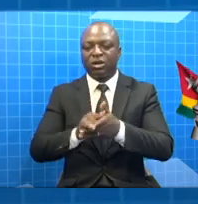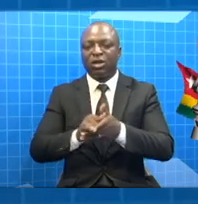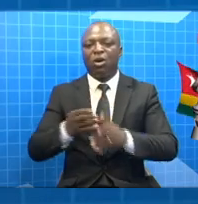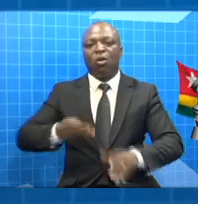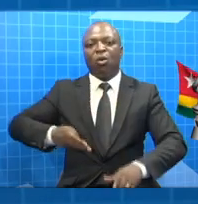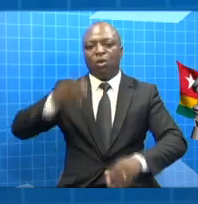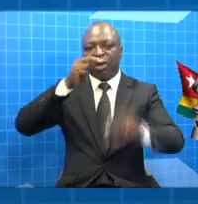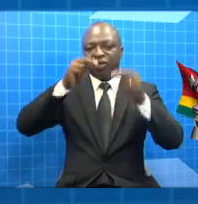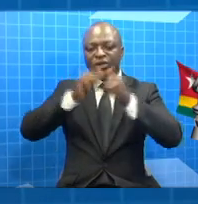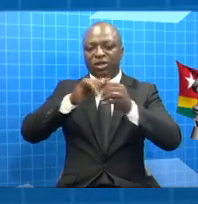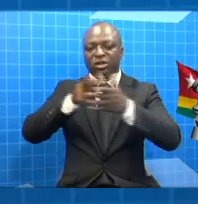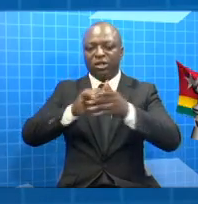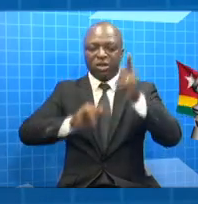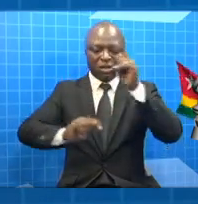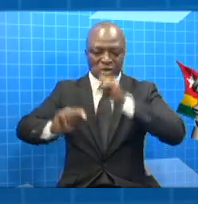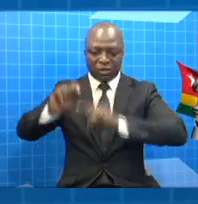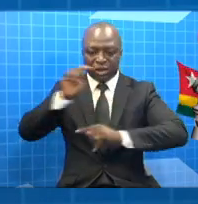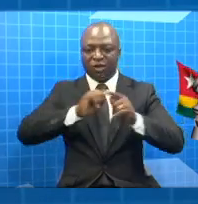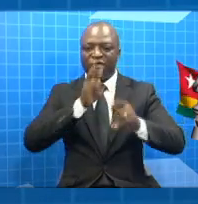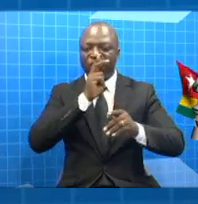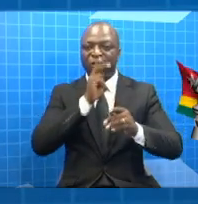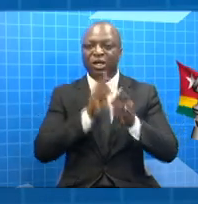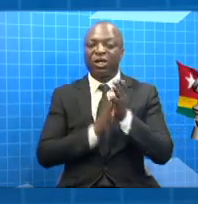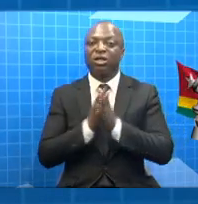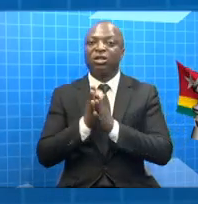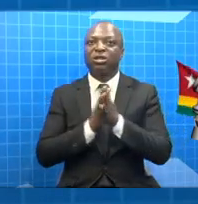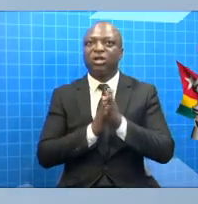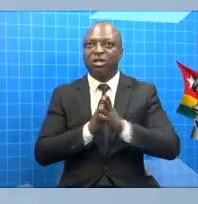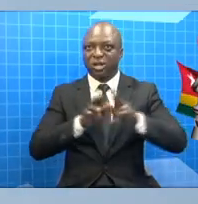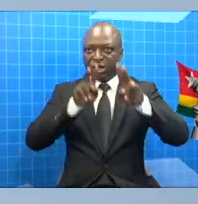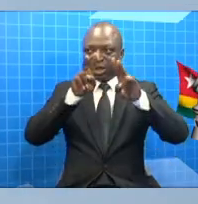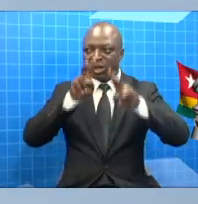des spectateurs fascinés. Marie-Ange Vidal.